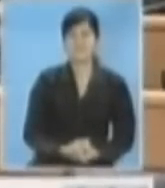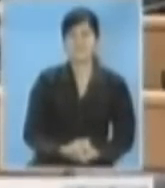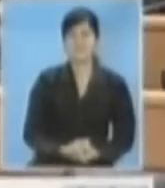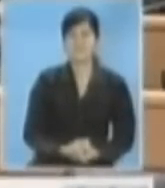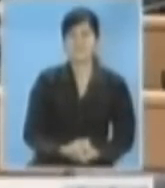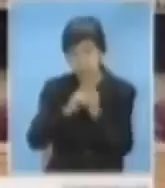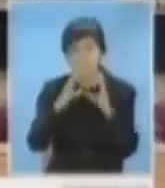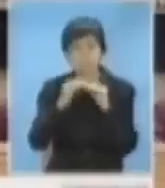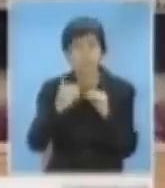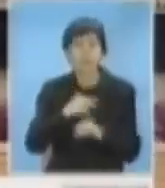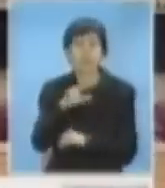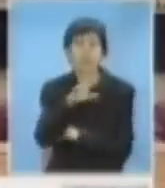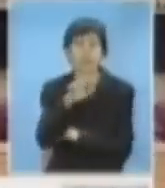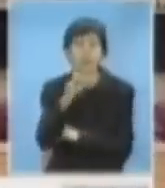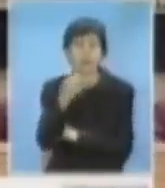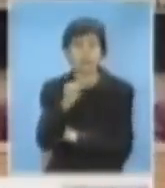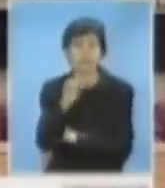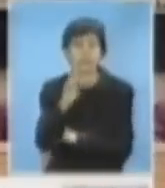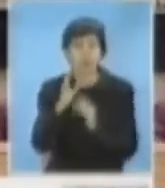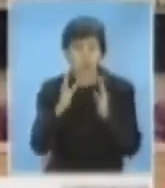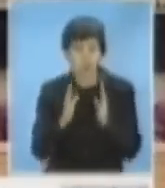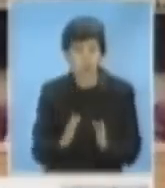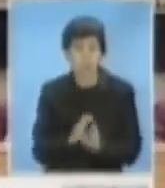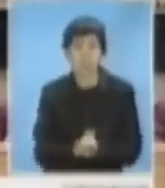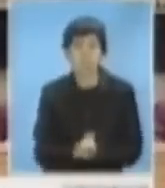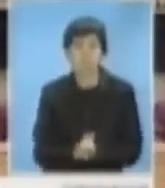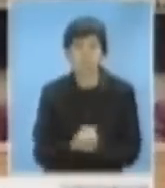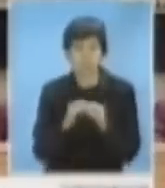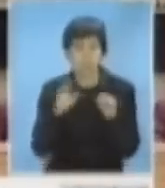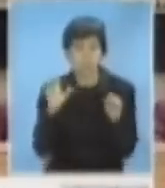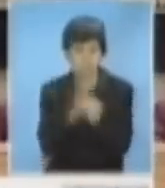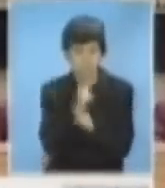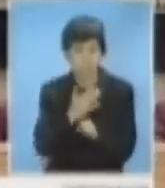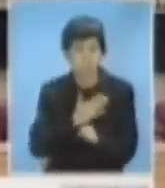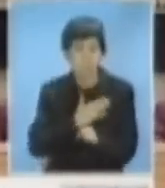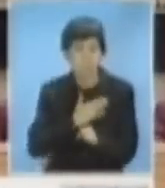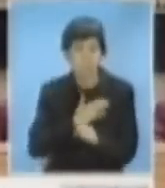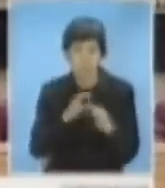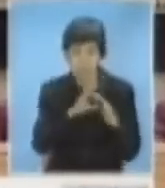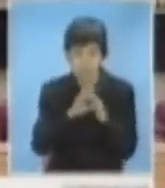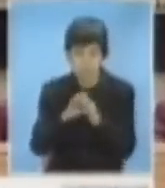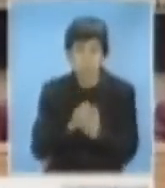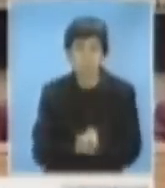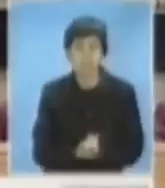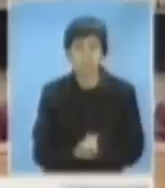ผมหลังส.ส.ได้กลับมาประชุมกันใหม่แต่ก็ไม่สามารถดำเนินการประชุมต่อได้